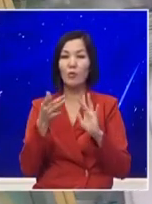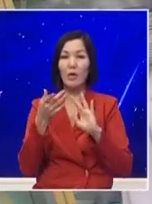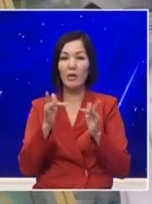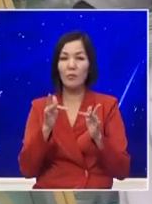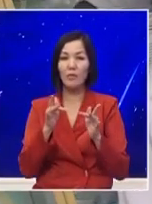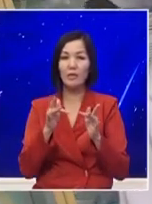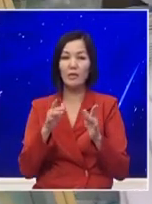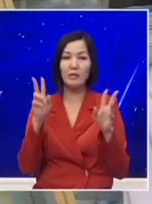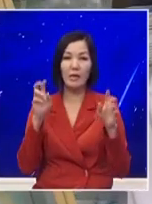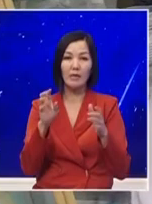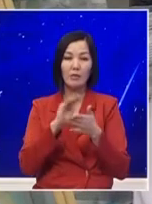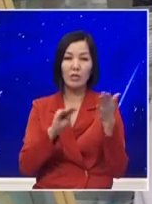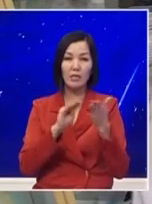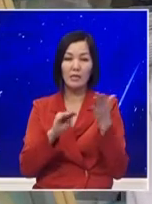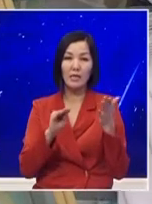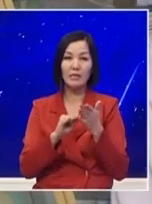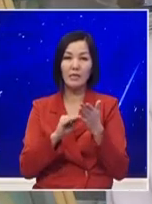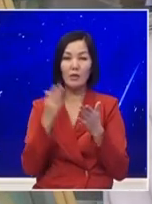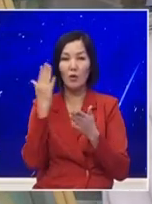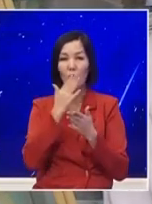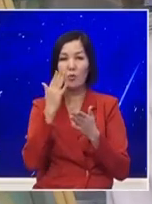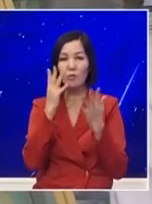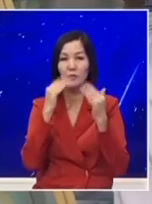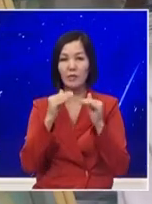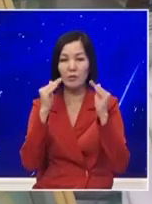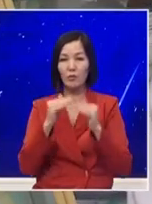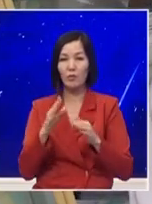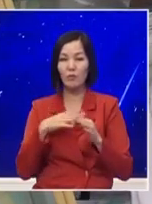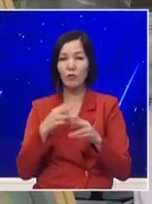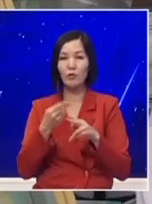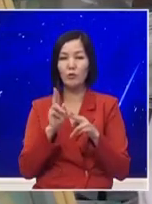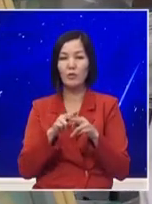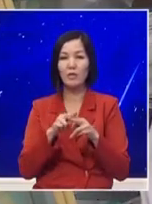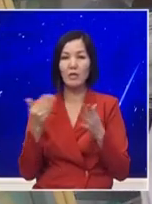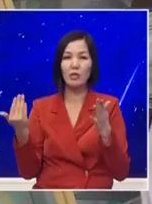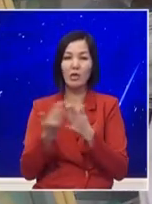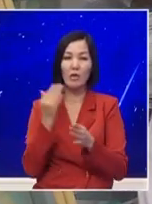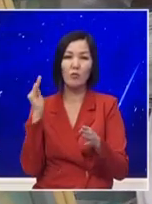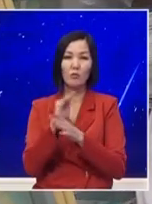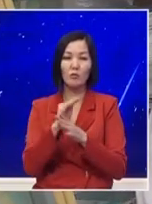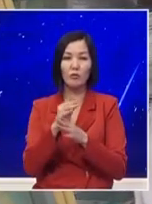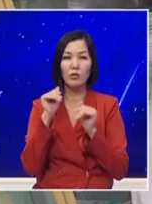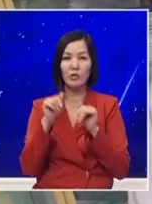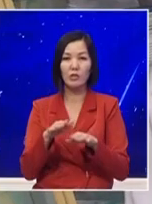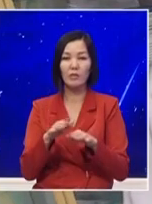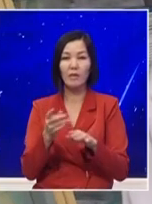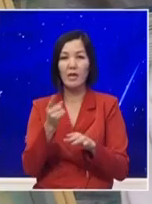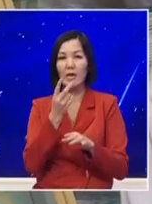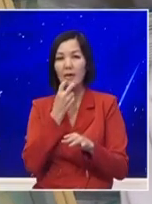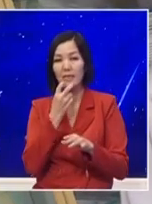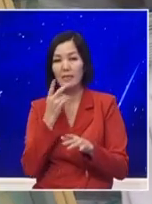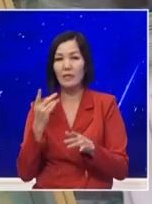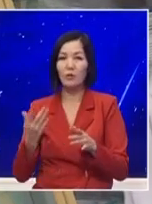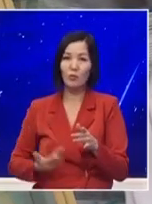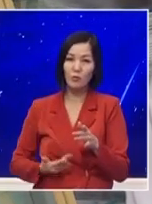мұндай тақырыптарда жазылған блогтарында оқылымдар саны өте төмен болды. Сондықтан мен жаңа нәрсе қосуды жөн көрдім. Бұл әзіл, юморды бағалайтындар